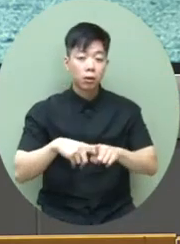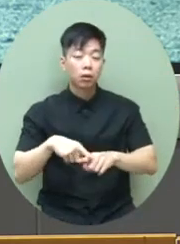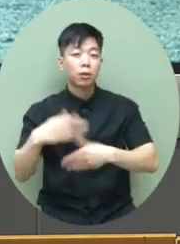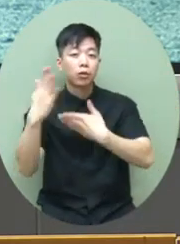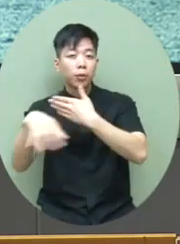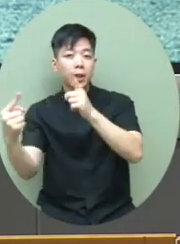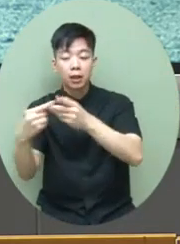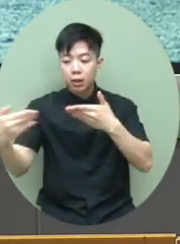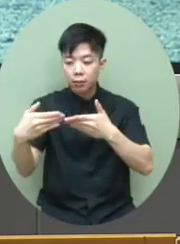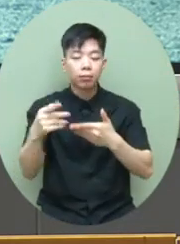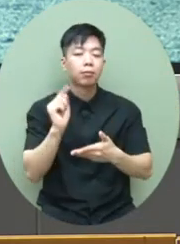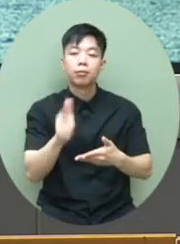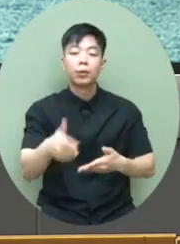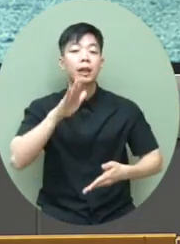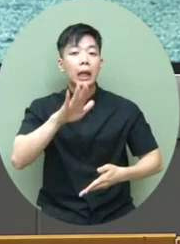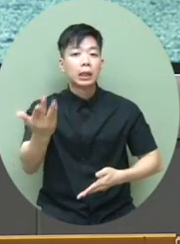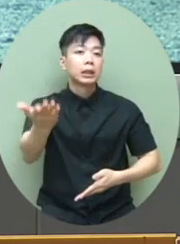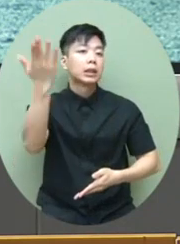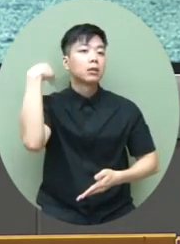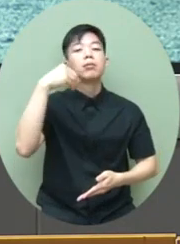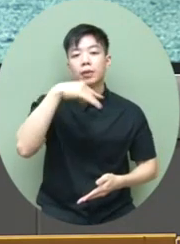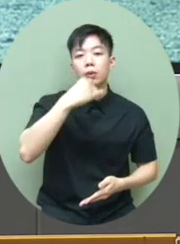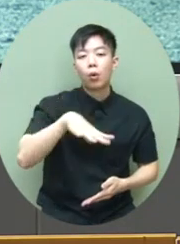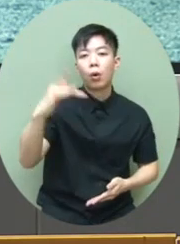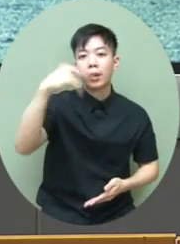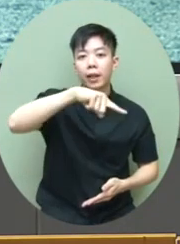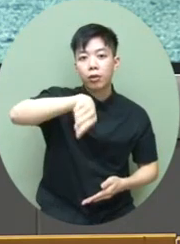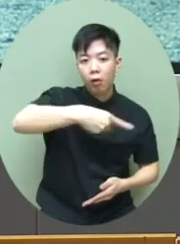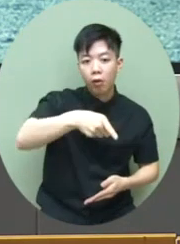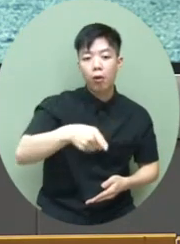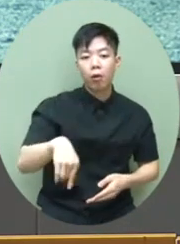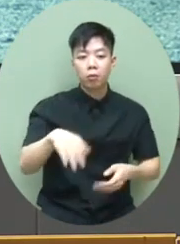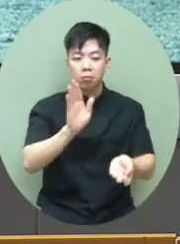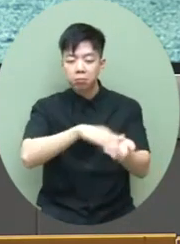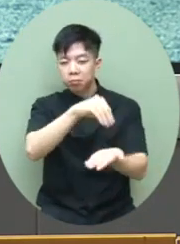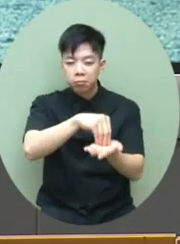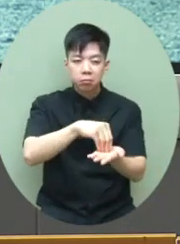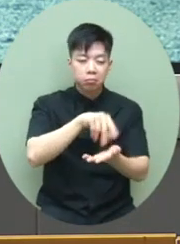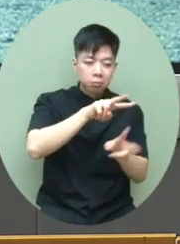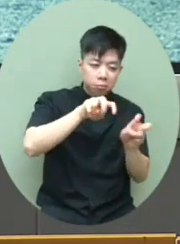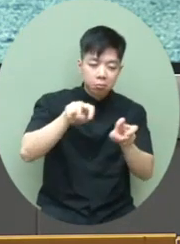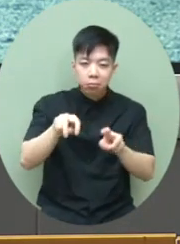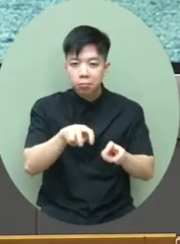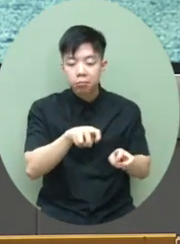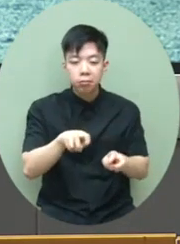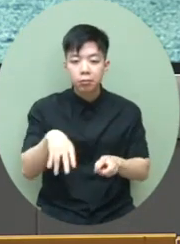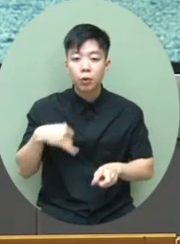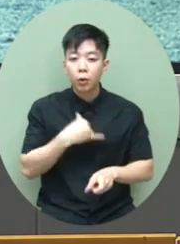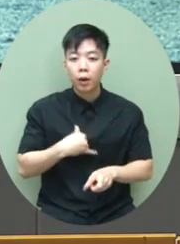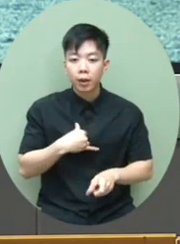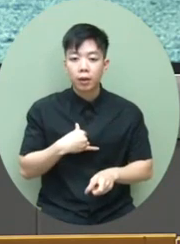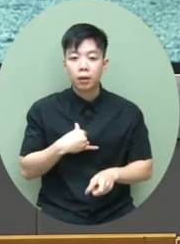的，那但是以前我們都有一些類似在機場調查的人啦，那有些情況都可能是遠距